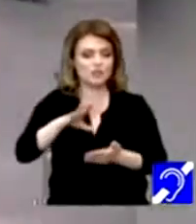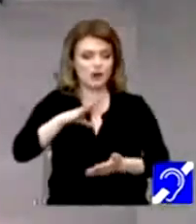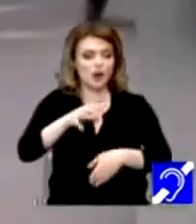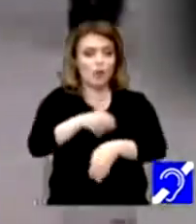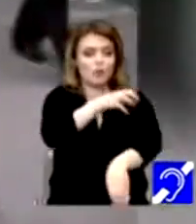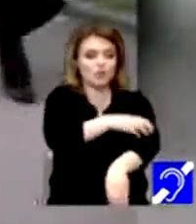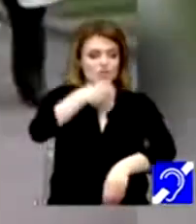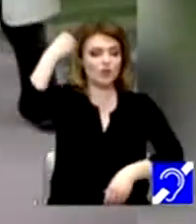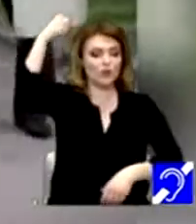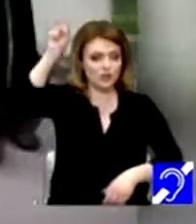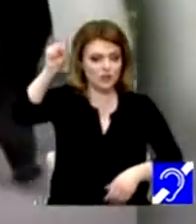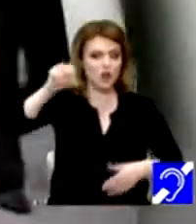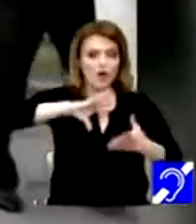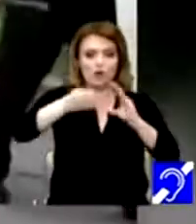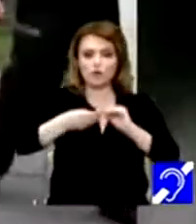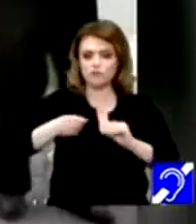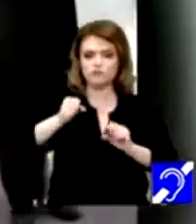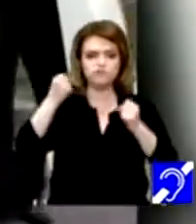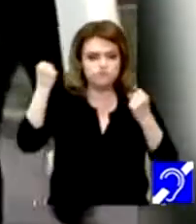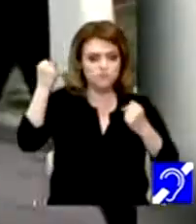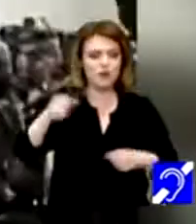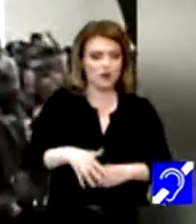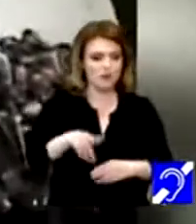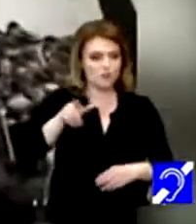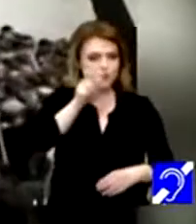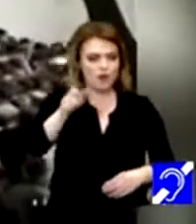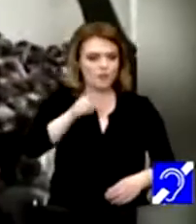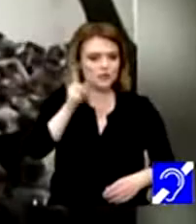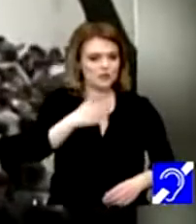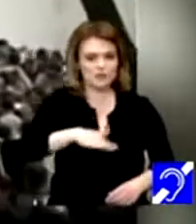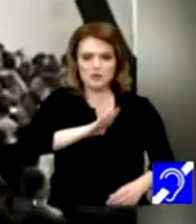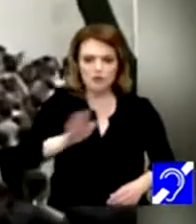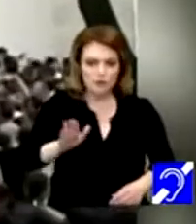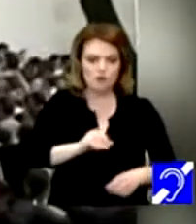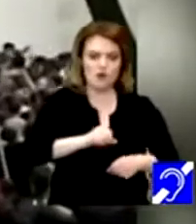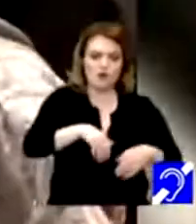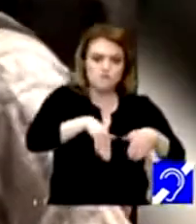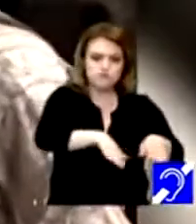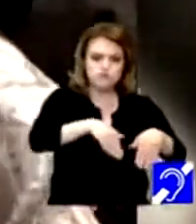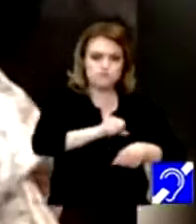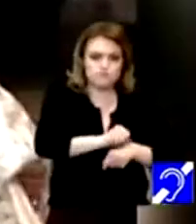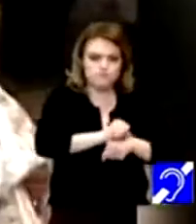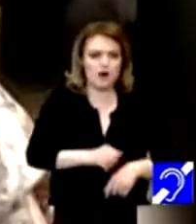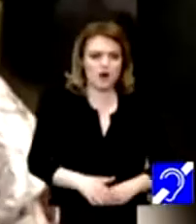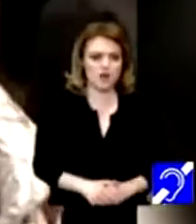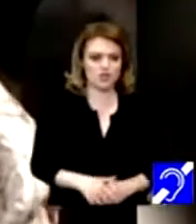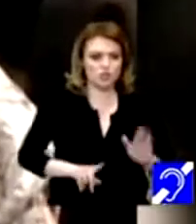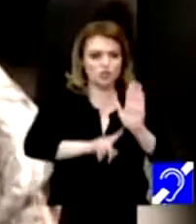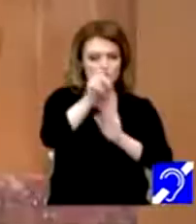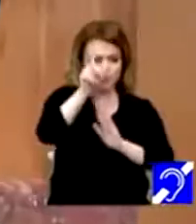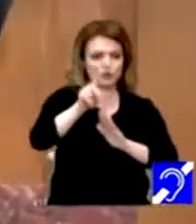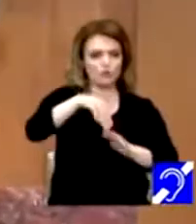cu o majoritate covârșitoare au ieșit la un protest pașnic în centrul Chișinăului. În scurt timp, manifestația a degenerat în